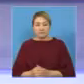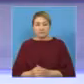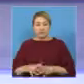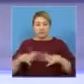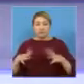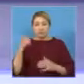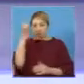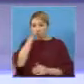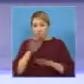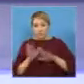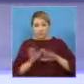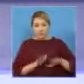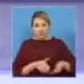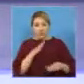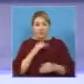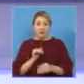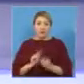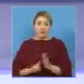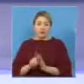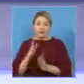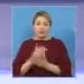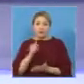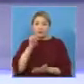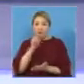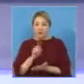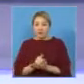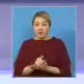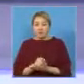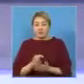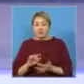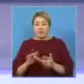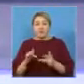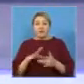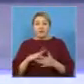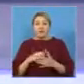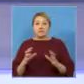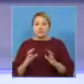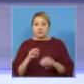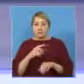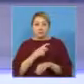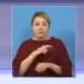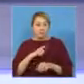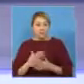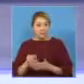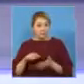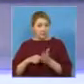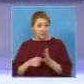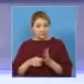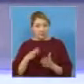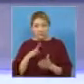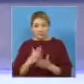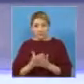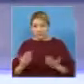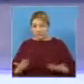Больше года прошло с момента введения в нашей стране обязательного социального медицинского страхования, которое нацелено на